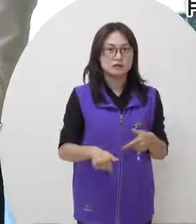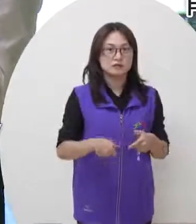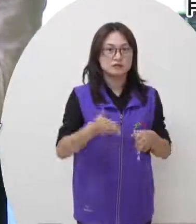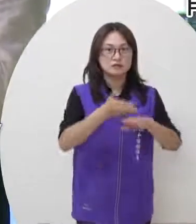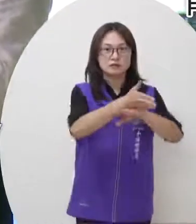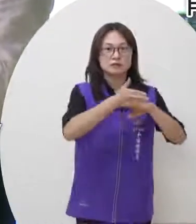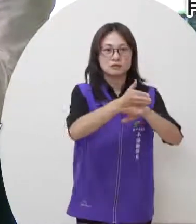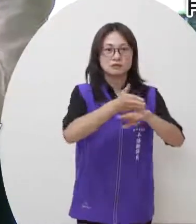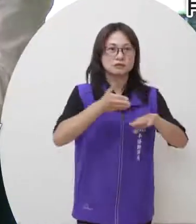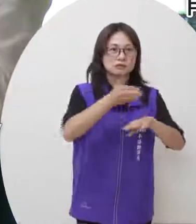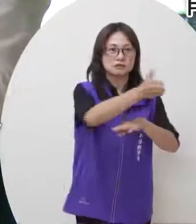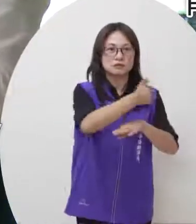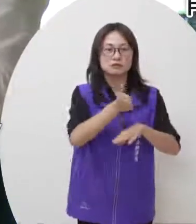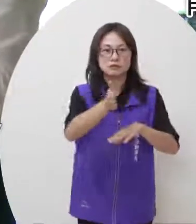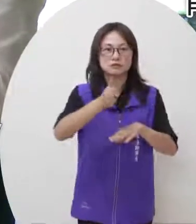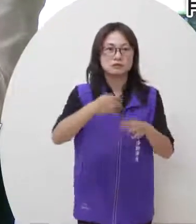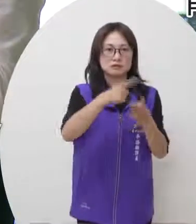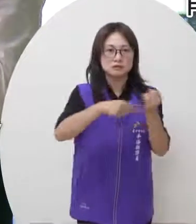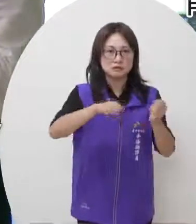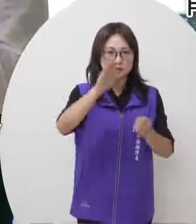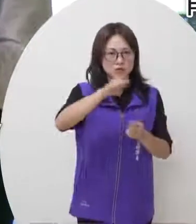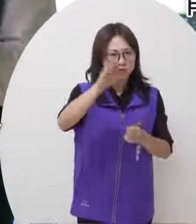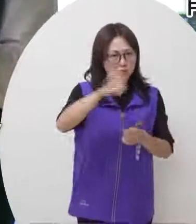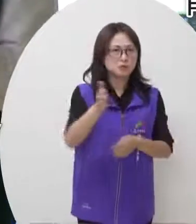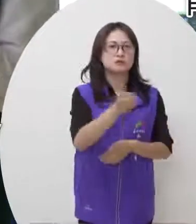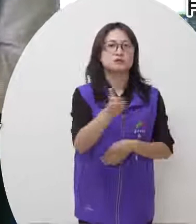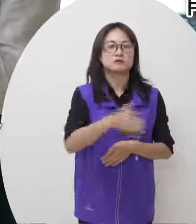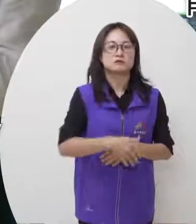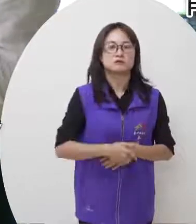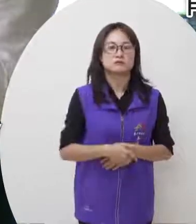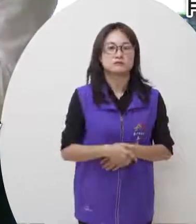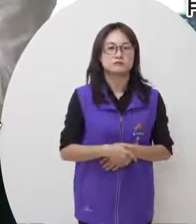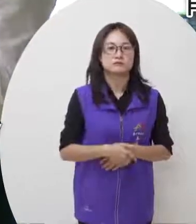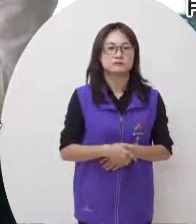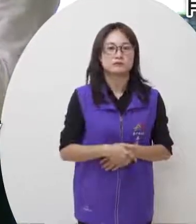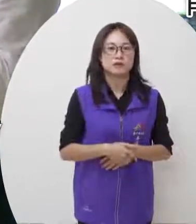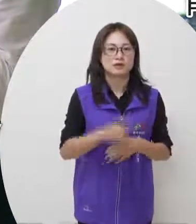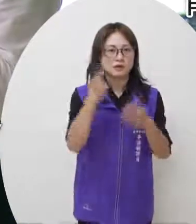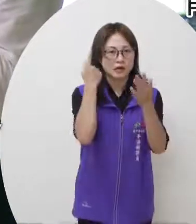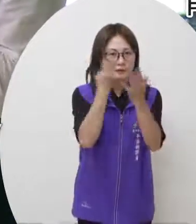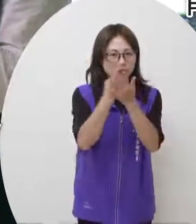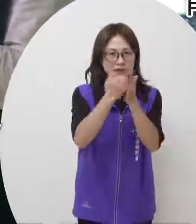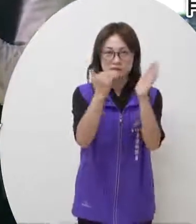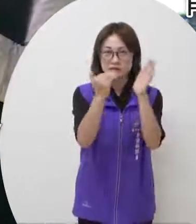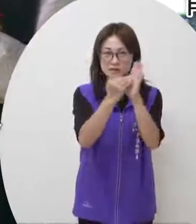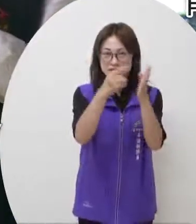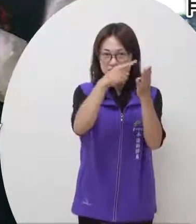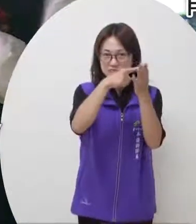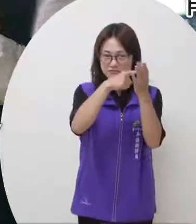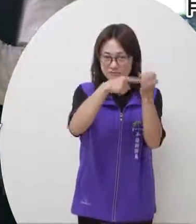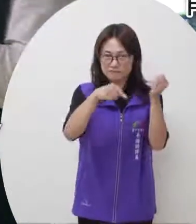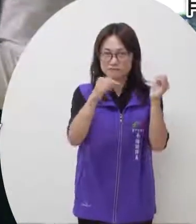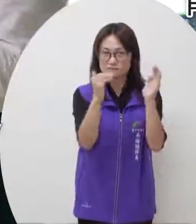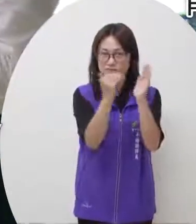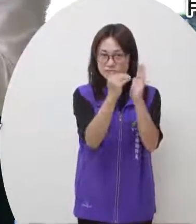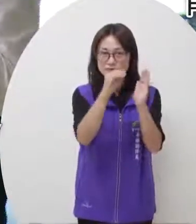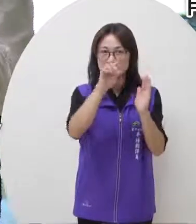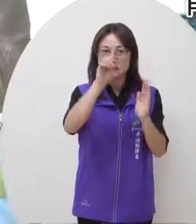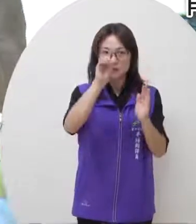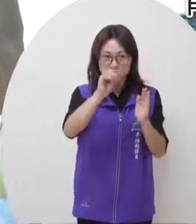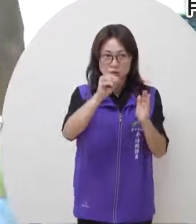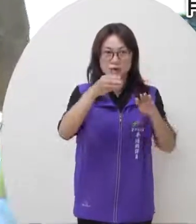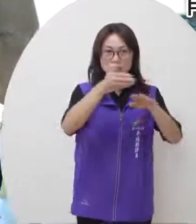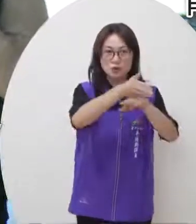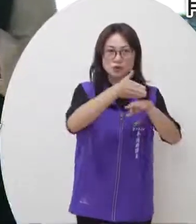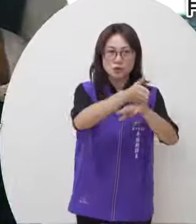那有时候高峰的时候还会到9600、9700，所以每天近10000个班次的公车在台中市的各个大街小